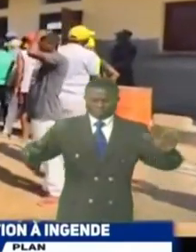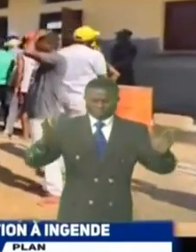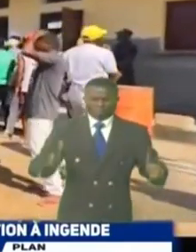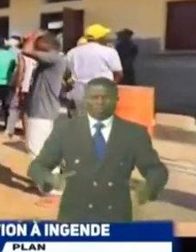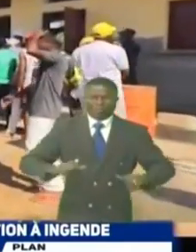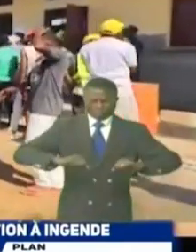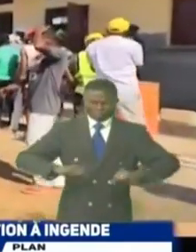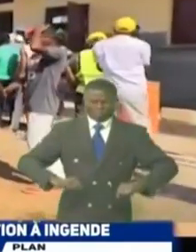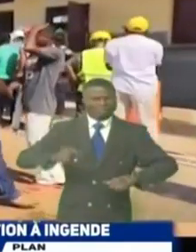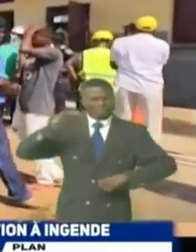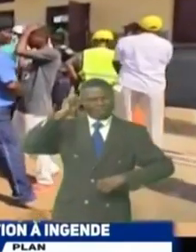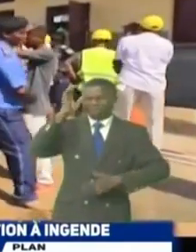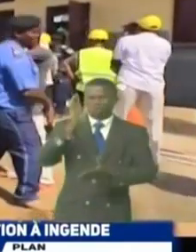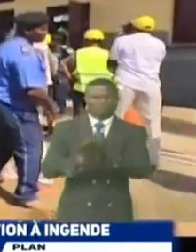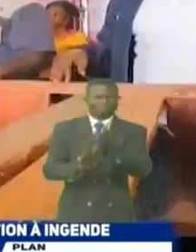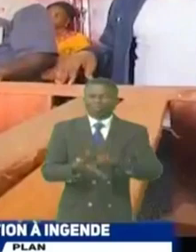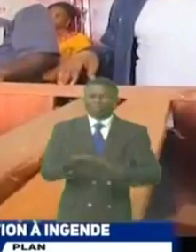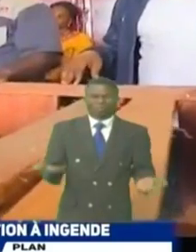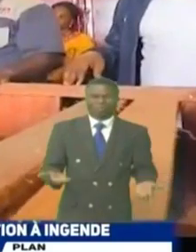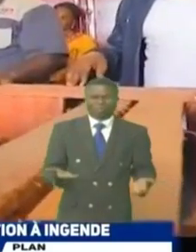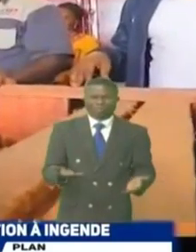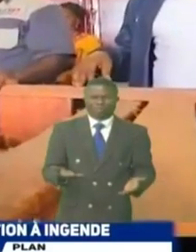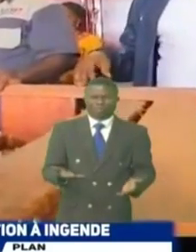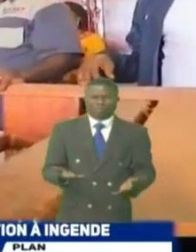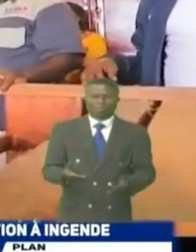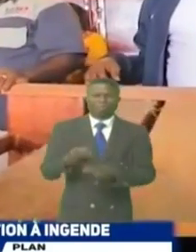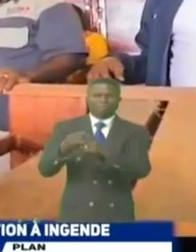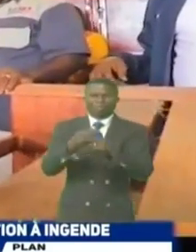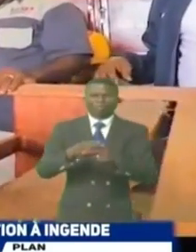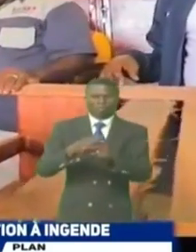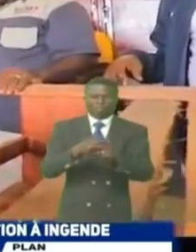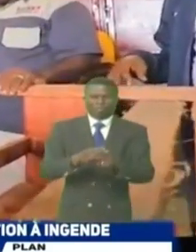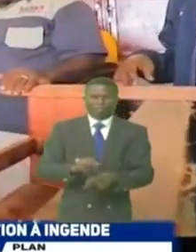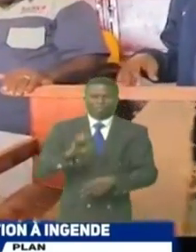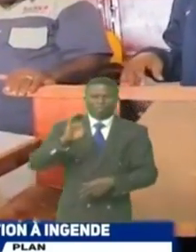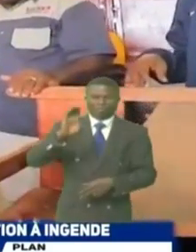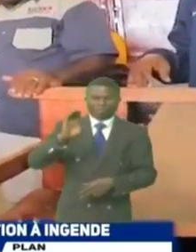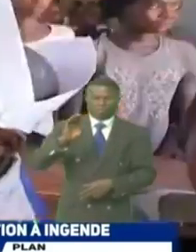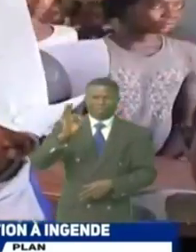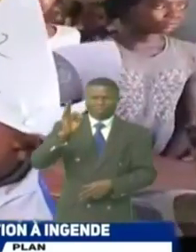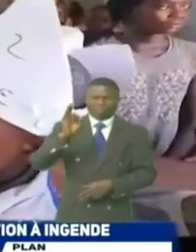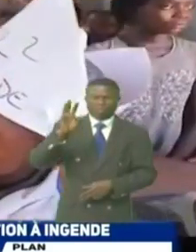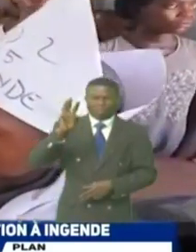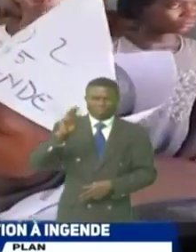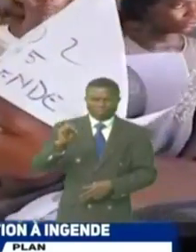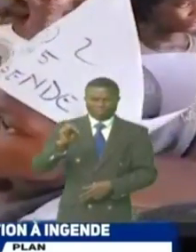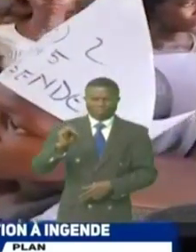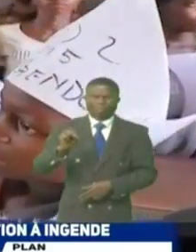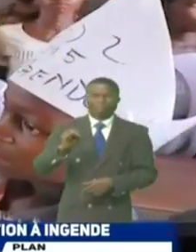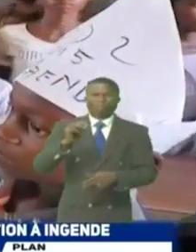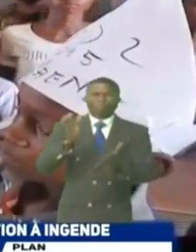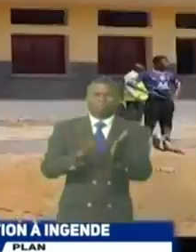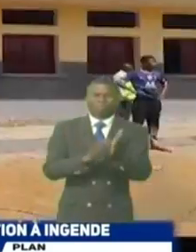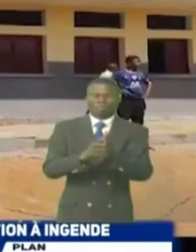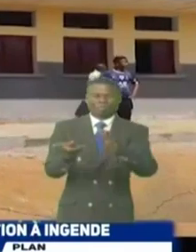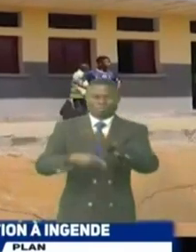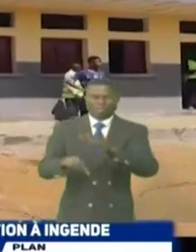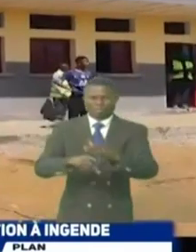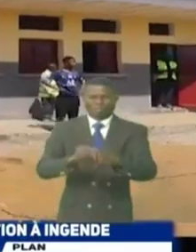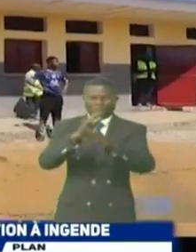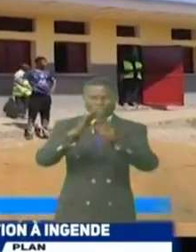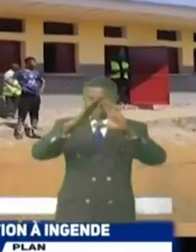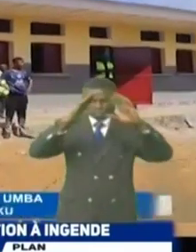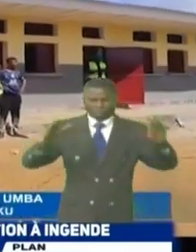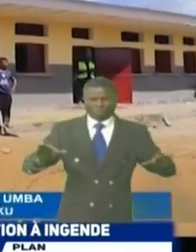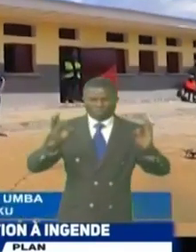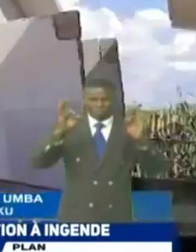là où il n'y avait pas auparavant. Sous la supervision de la CFF, l'école primaire Rouki bénéficie de deux bâtiments de